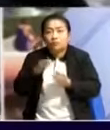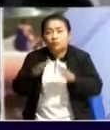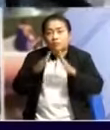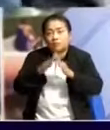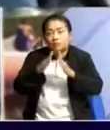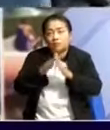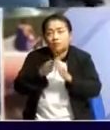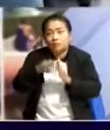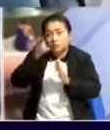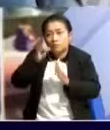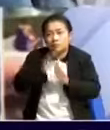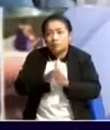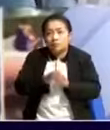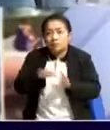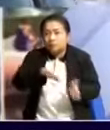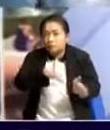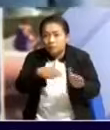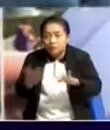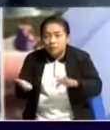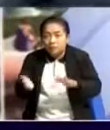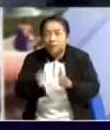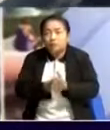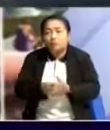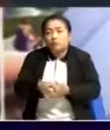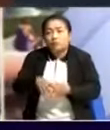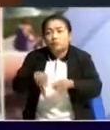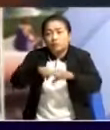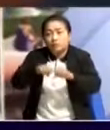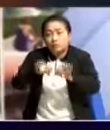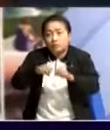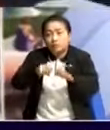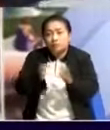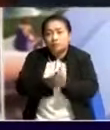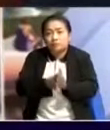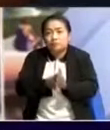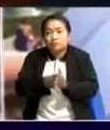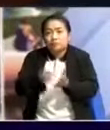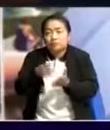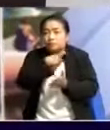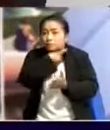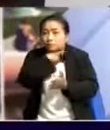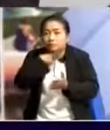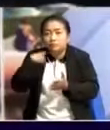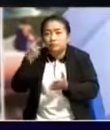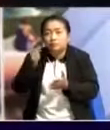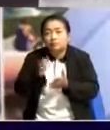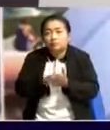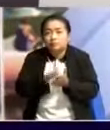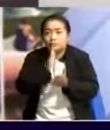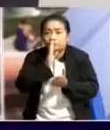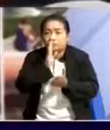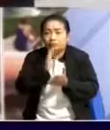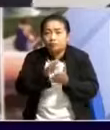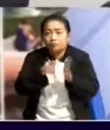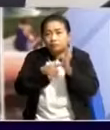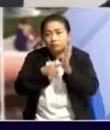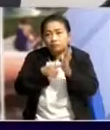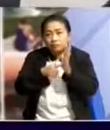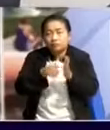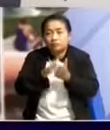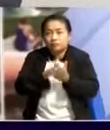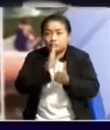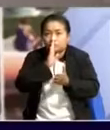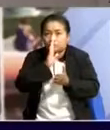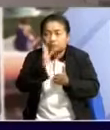คำอายุ33ปีชาวจังหวัดพิษณุโลกผู้เสียหายรายหนึ่งในกรณีนี้นะคะก็บอกว่าตนเองรู้จักบ้านออมเงินบ้านแชร์มิ้วมิ้ว